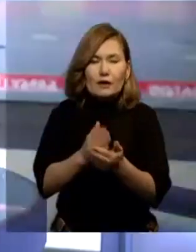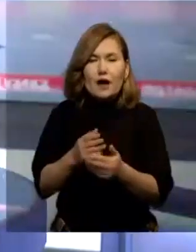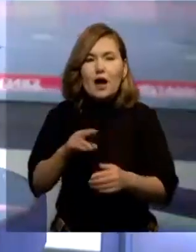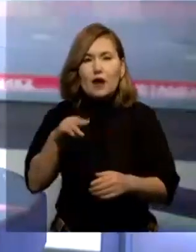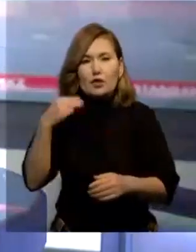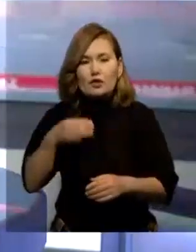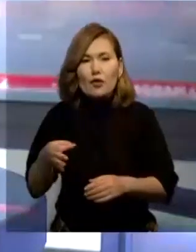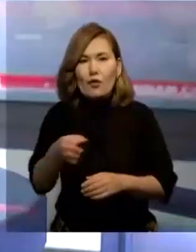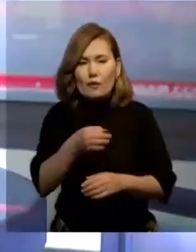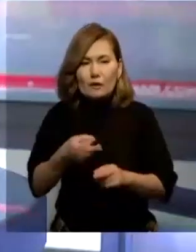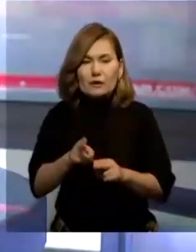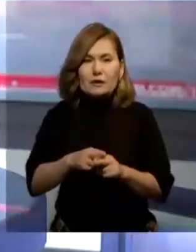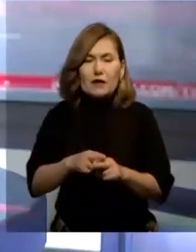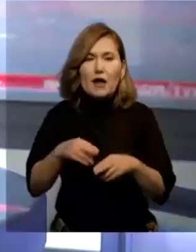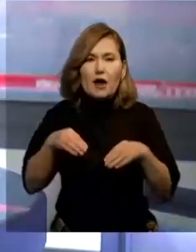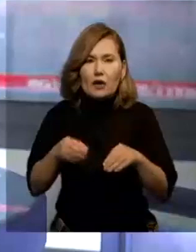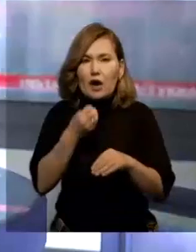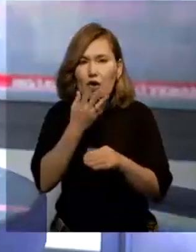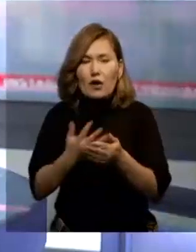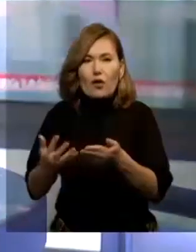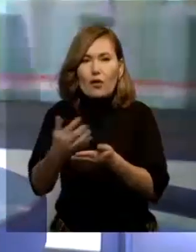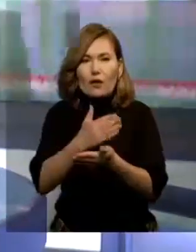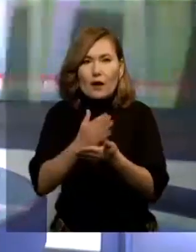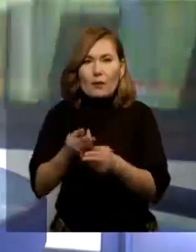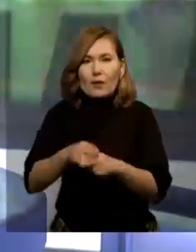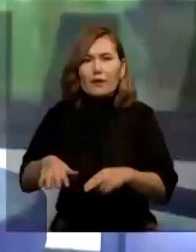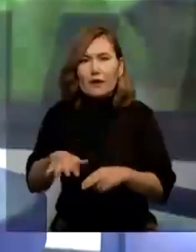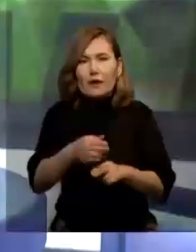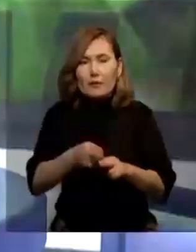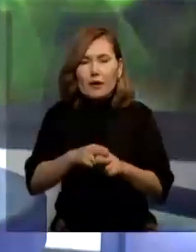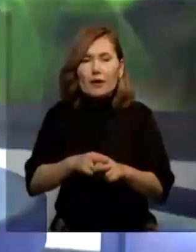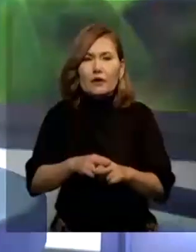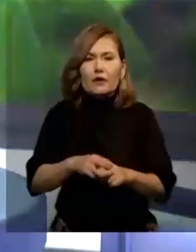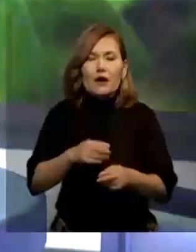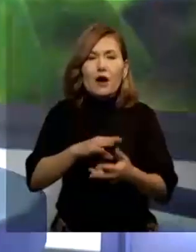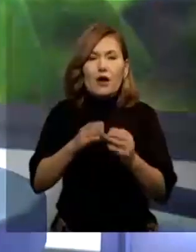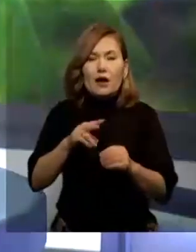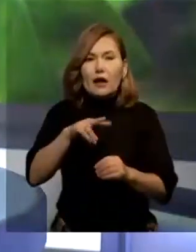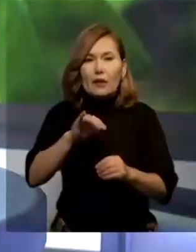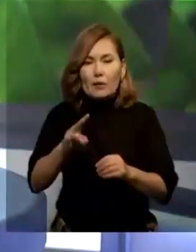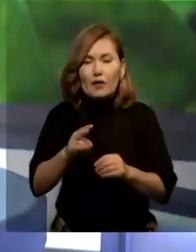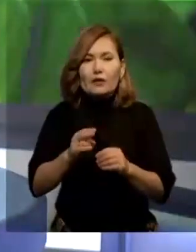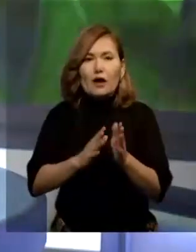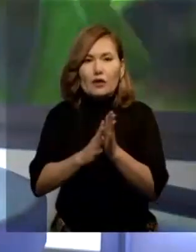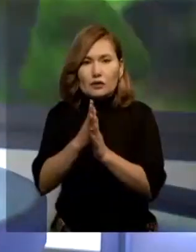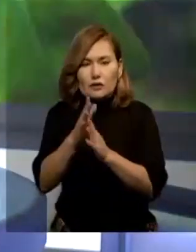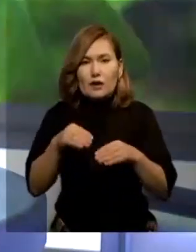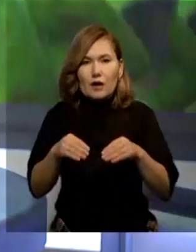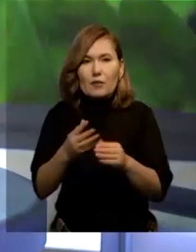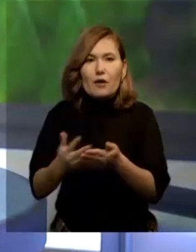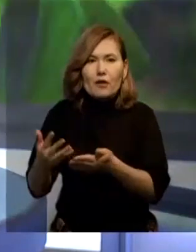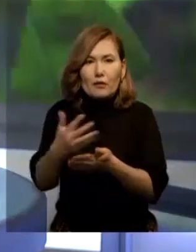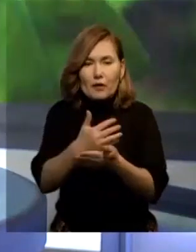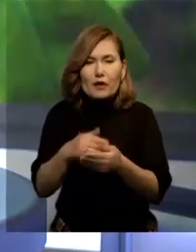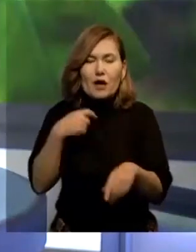жатыр. Өңірдегі бір емес бірнеше ауданда тропикалық жеміс өседі. Бағбандар цитрустық жемісті